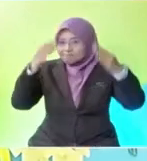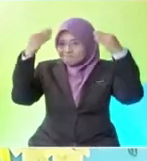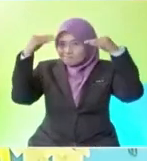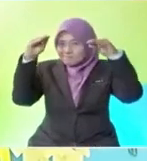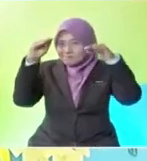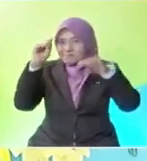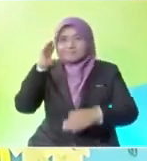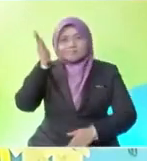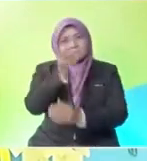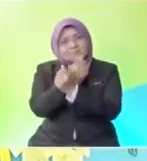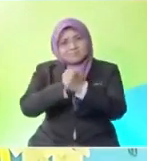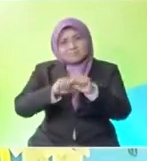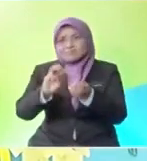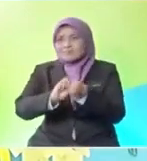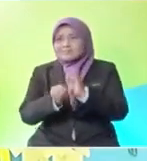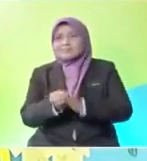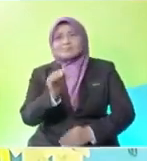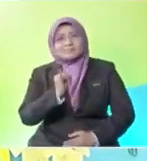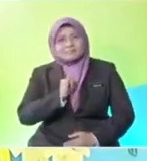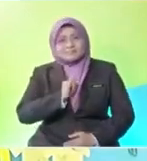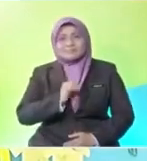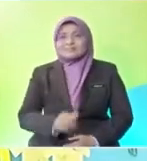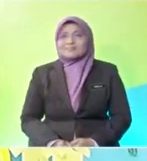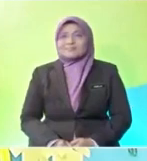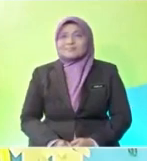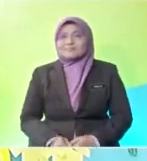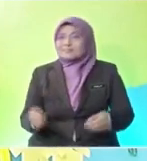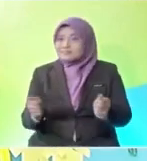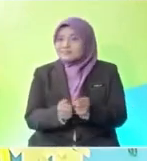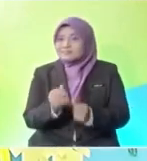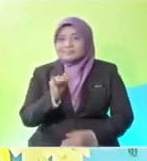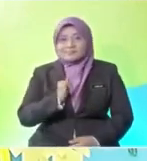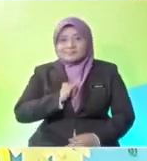masalah baju saya ini pasar atau kena hujan bersama saya